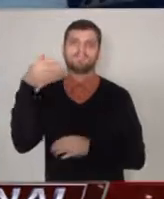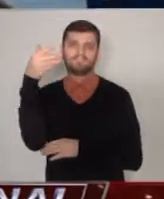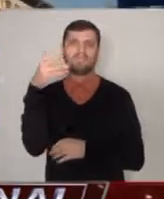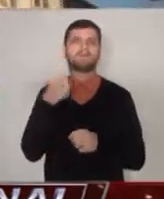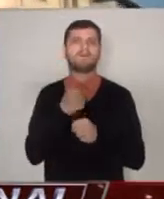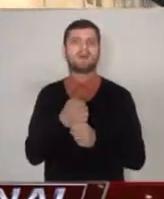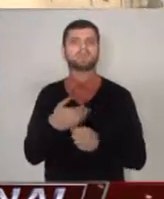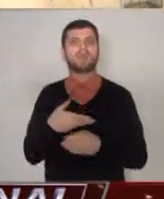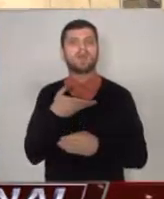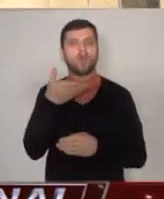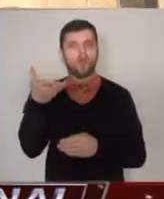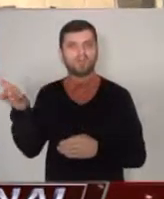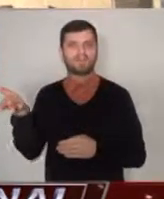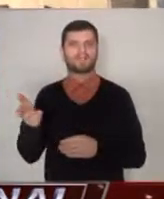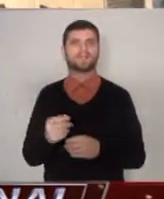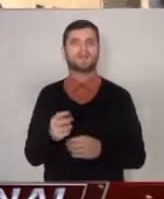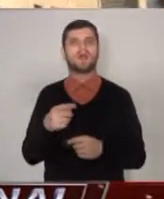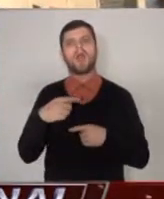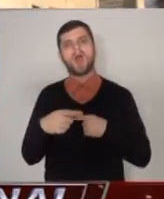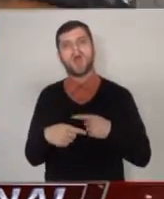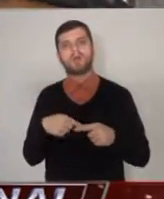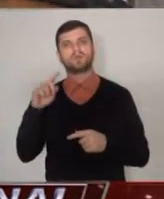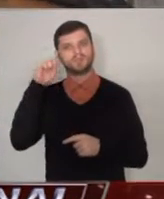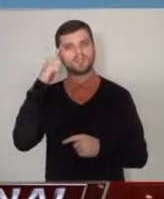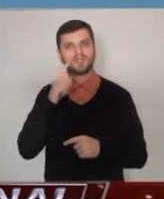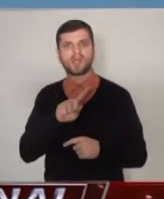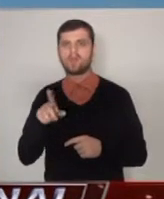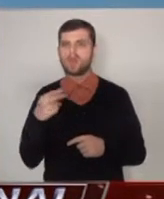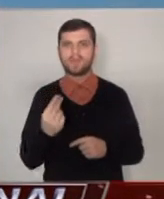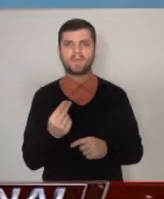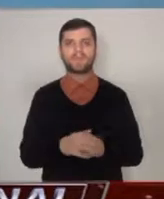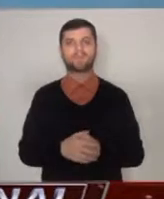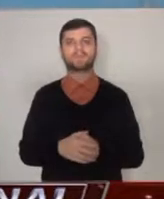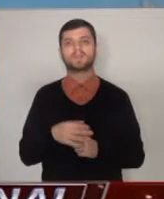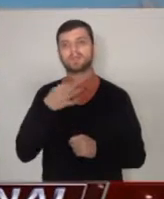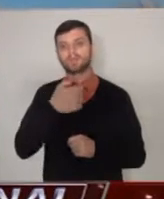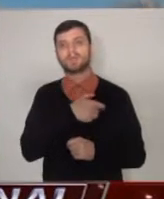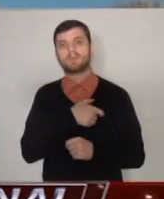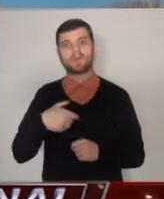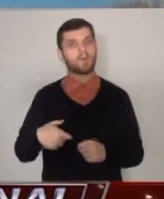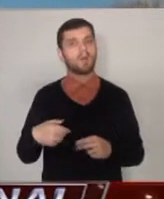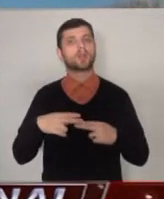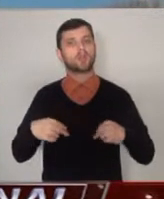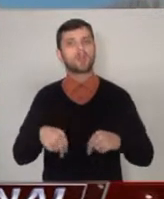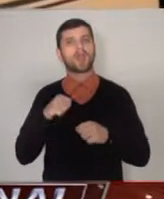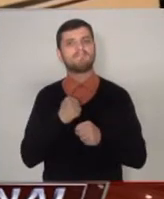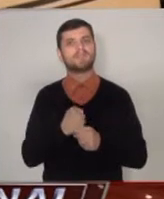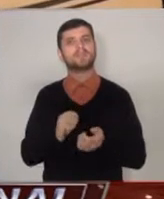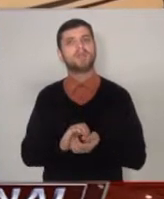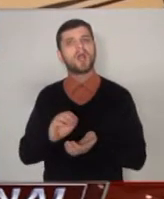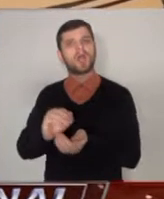parte din banii am pus și din bugetul primăriei. Am făcut un împrumut ca să putem să realizăm aceste proiecte, cele două proiecte. Ne